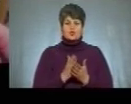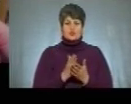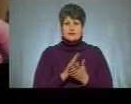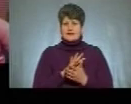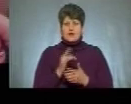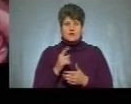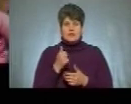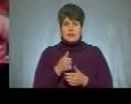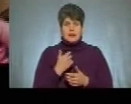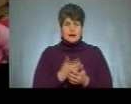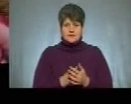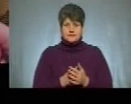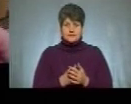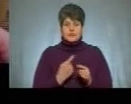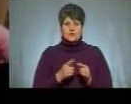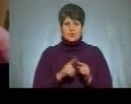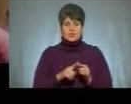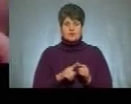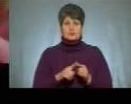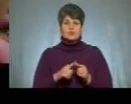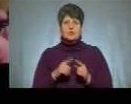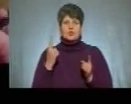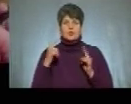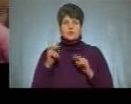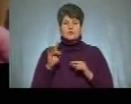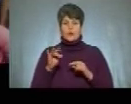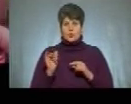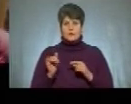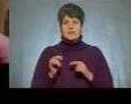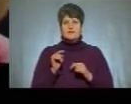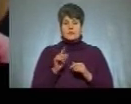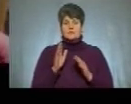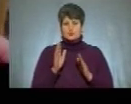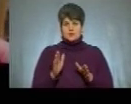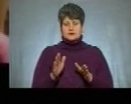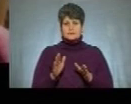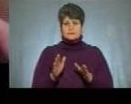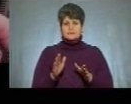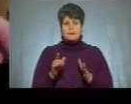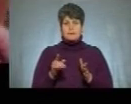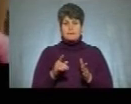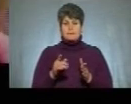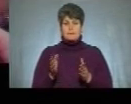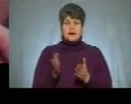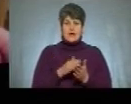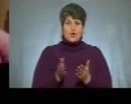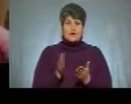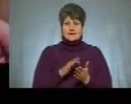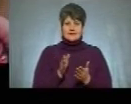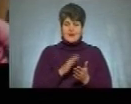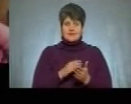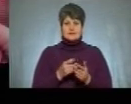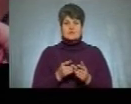один рік цьому твору, тому що він буде перегортатися, це сторіночки нашої